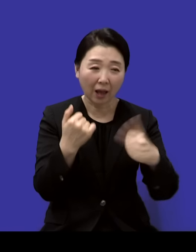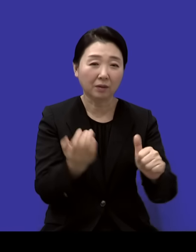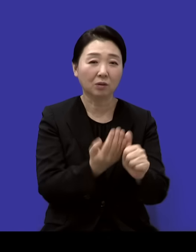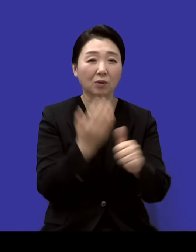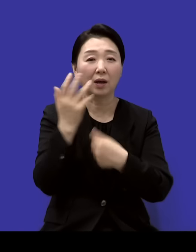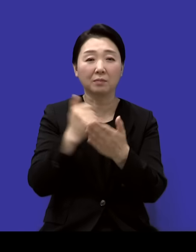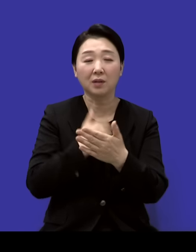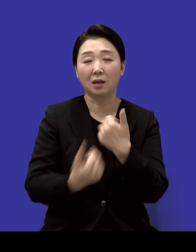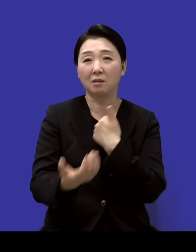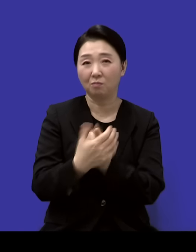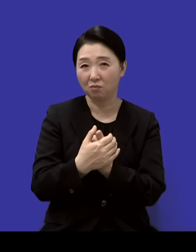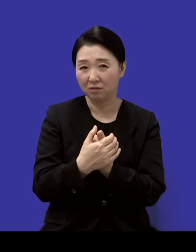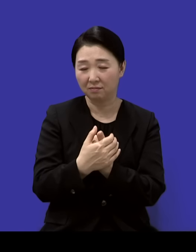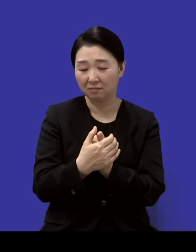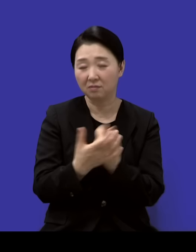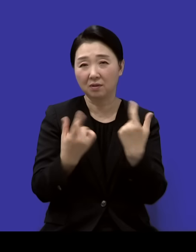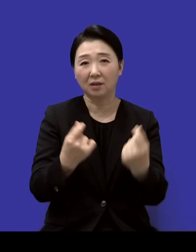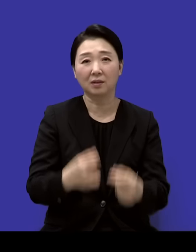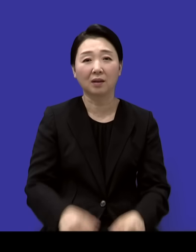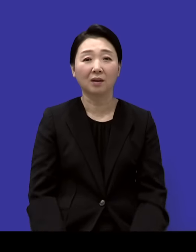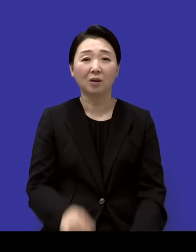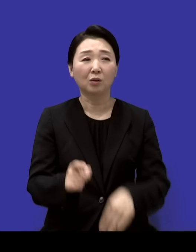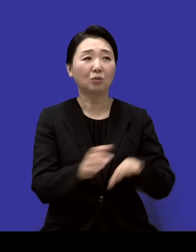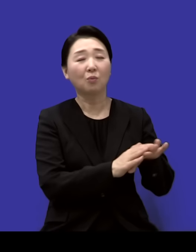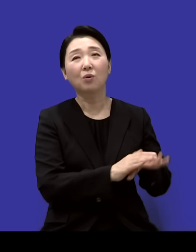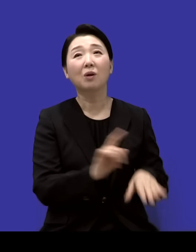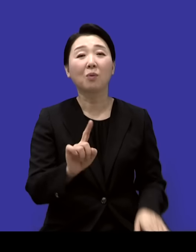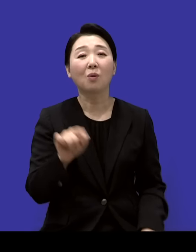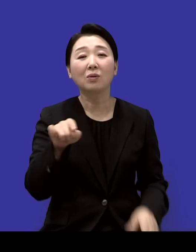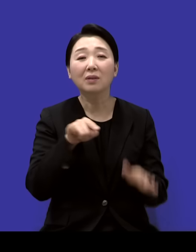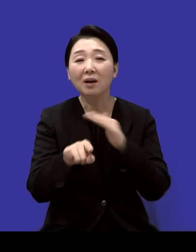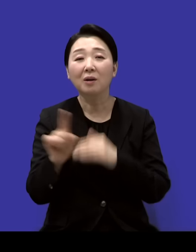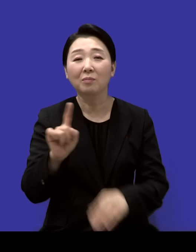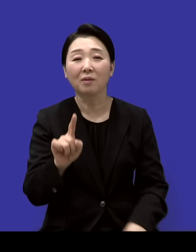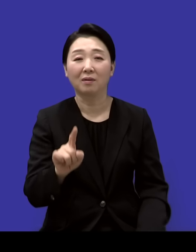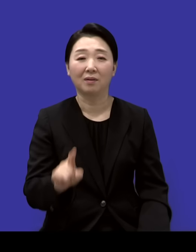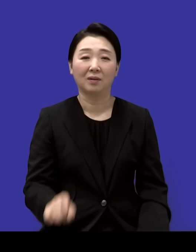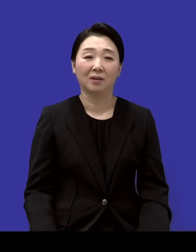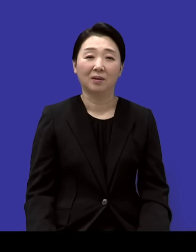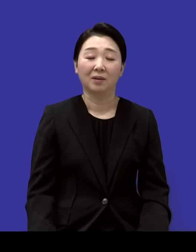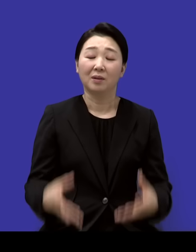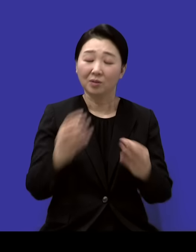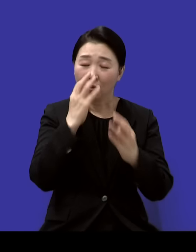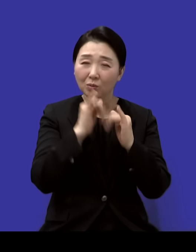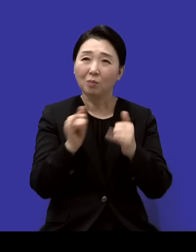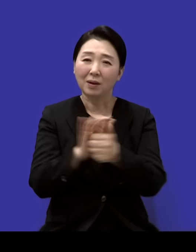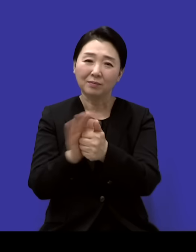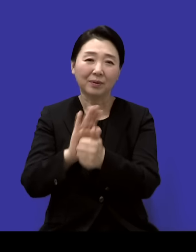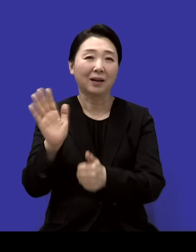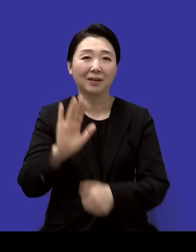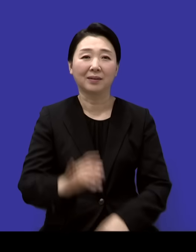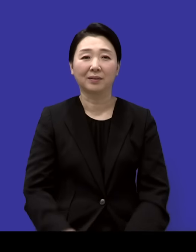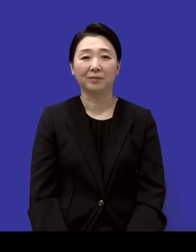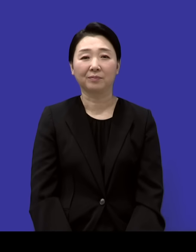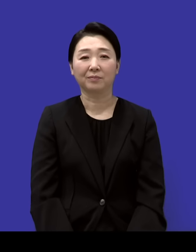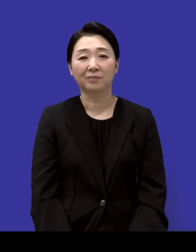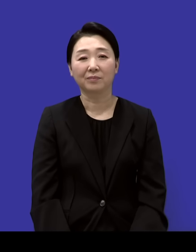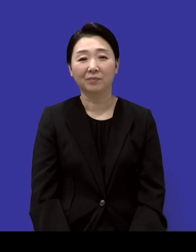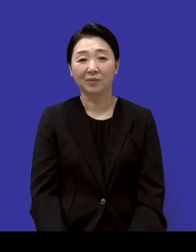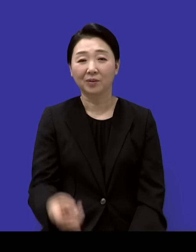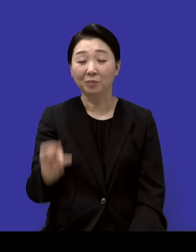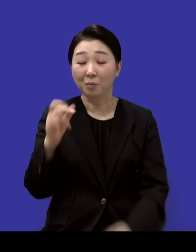하나님께서 나에게 맡겨진 큰 삶이거든요. 네, 정말. 근데 이걸 뒤로 하고 어디 가서 어디 험지에 가서 많은 성도들 이거 아니라고 저는 보거든요. 진짜 영훈